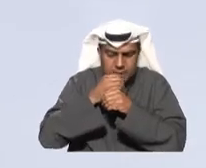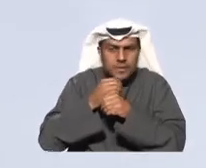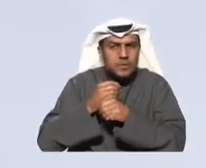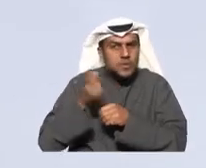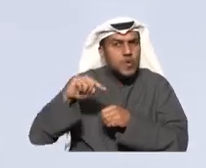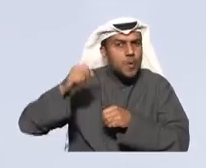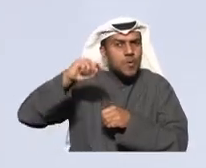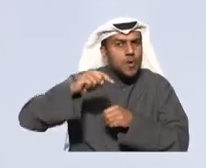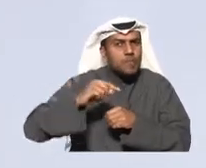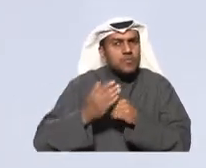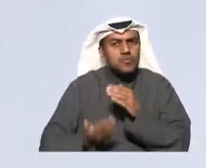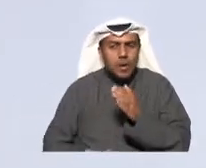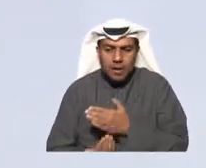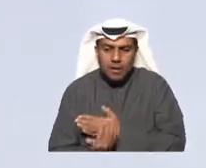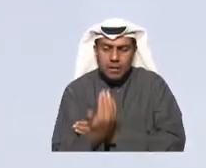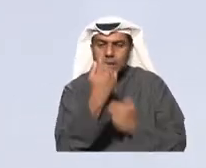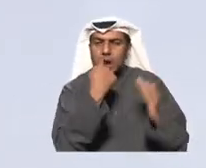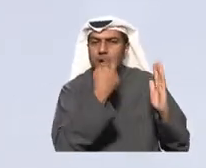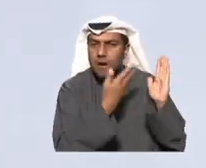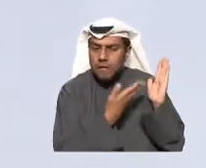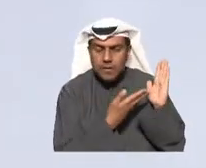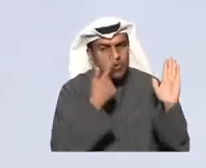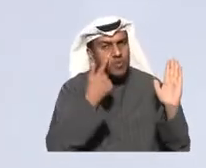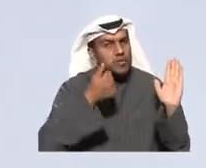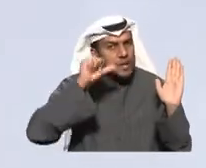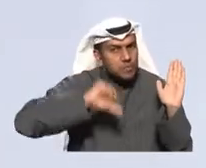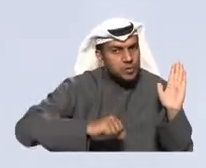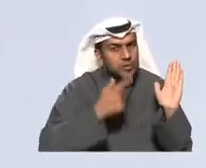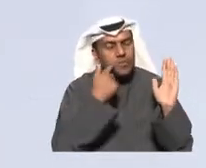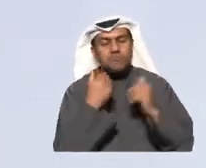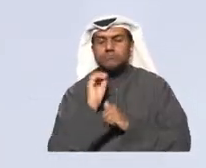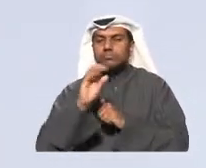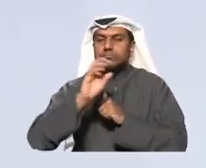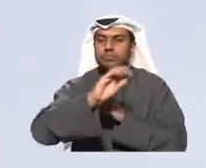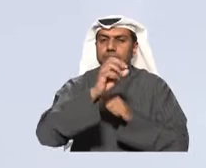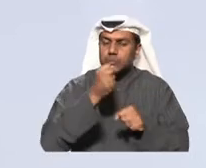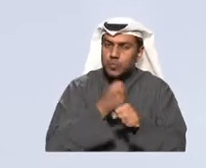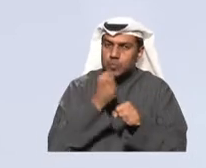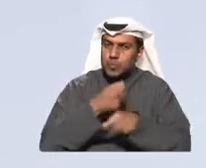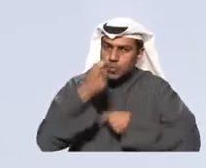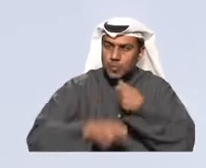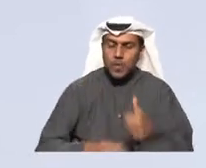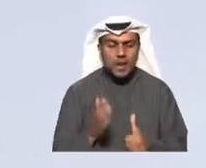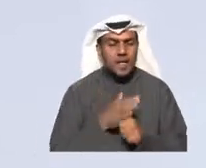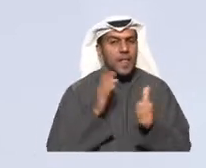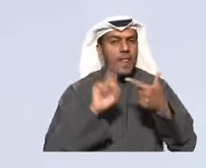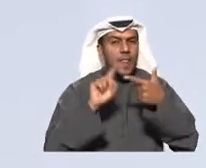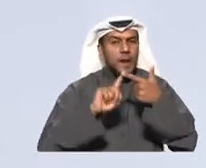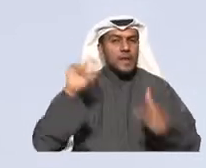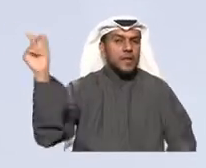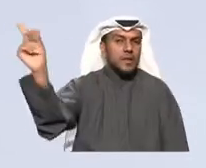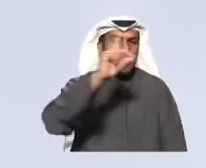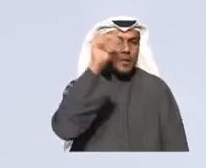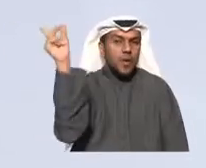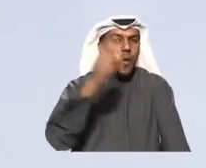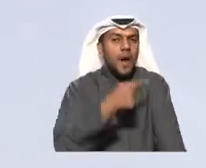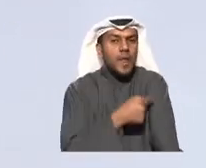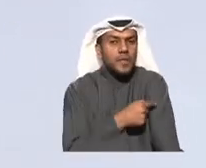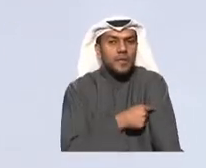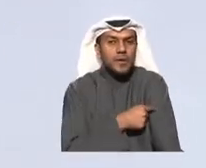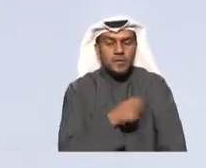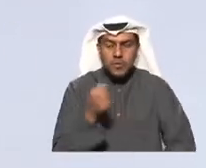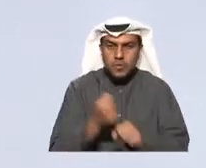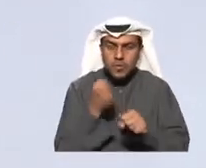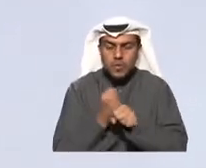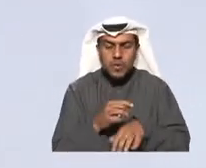كما أن هناك جهود مشكورة من قبل إخواننا في الطوارئ الصحية والذين يقومون بالتعامل مع الحالات